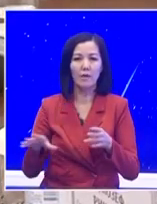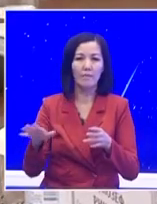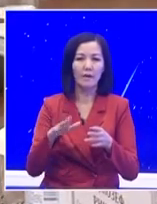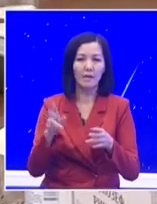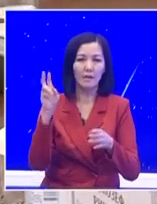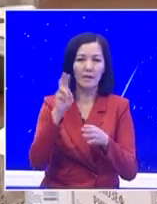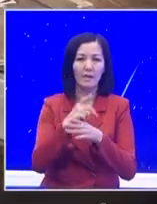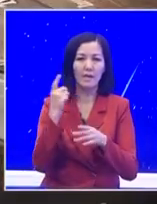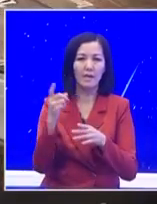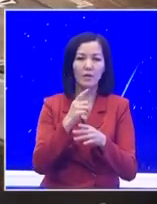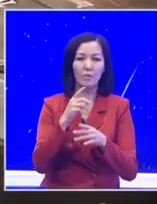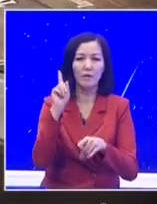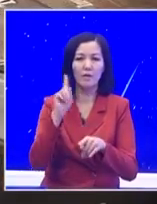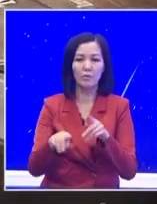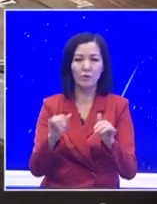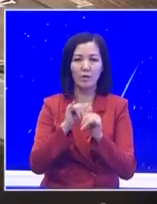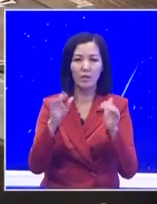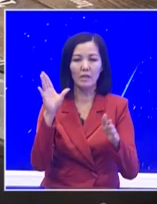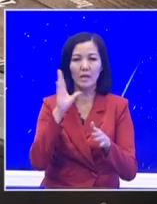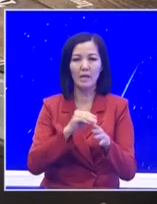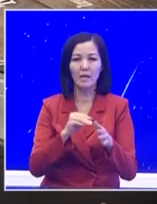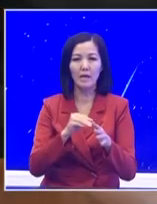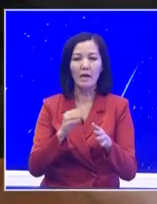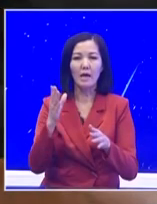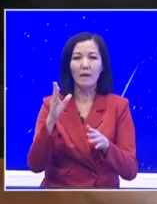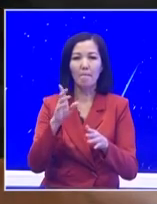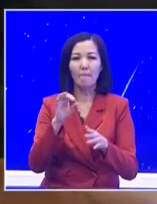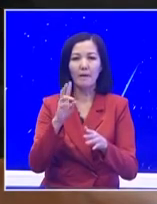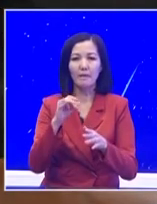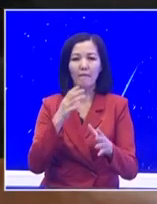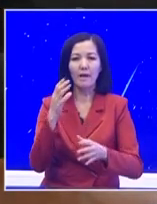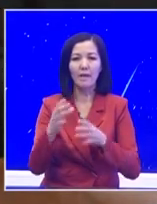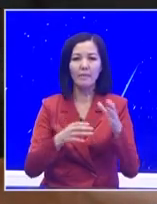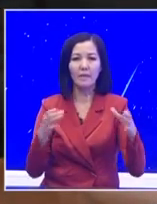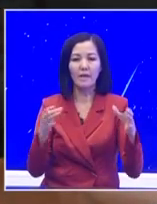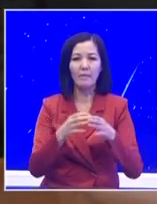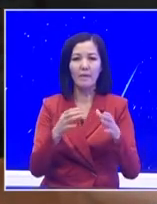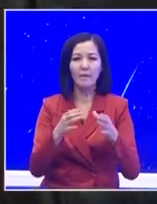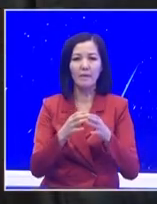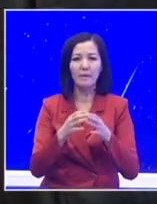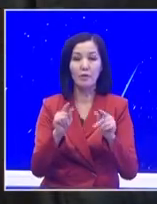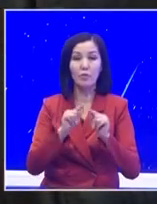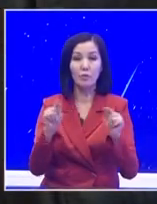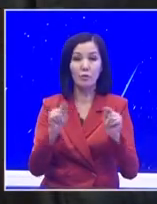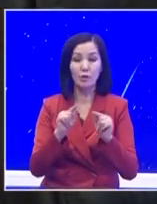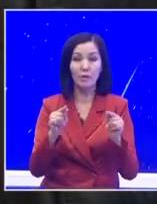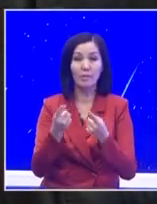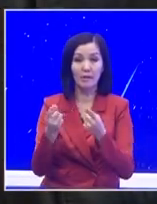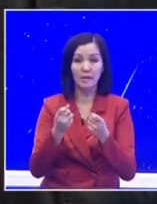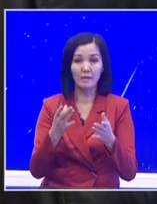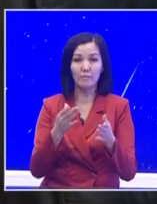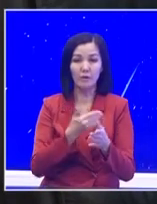келсе, экономикасын күрт көтерері айғақ. Тиісінше Амандық Баталов әлемдік компанияны мейлінше үгіттеп